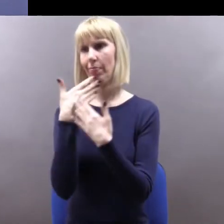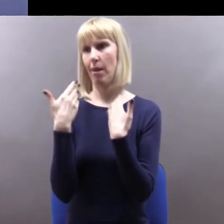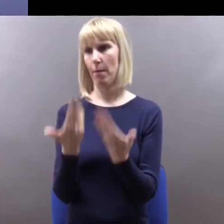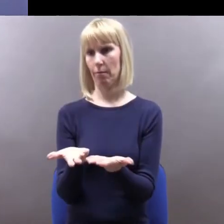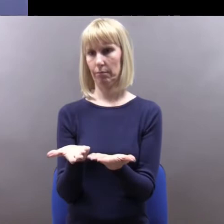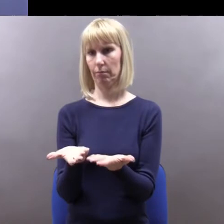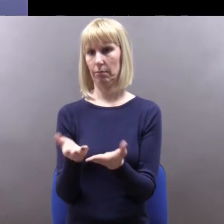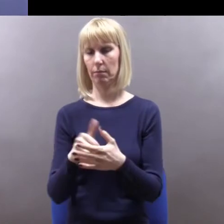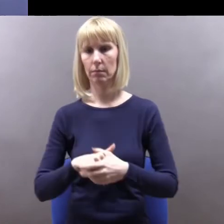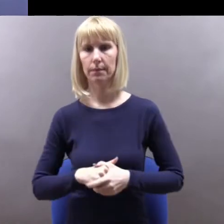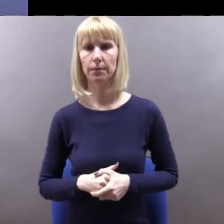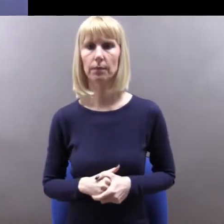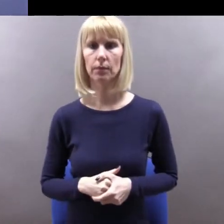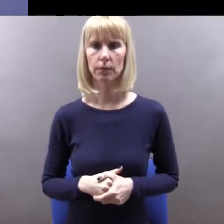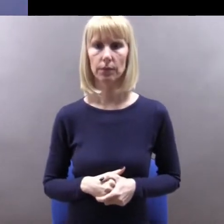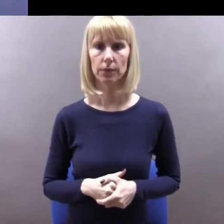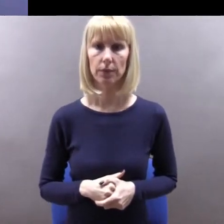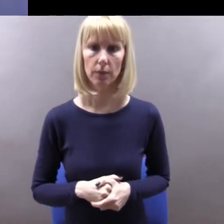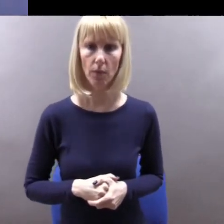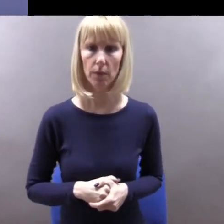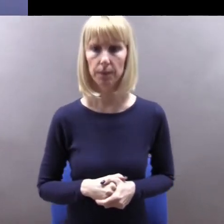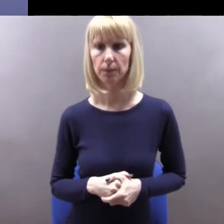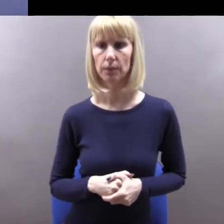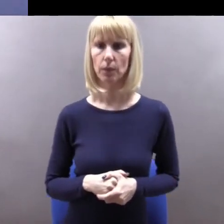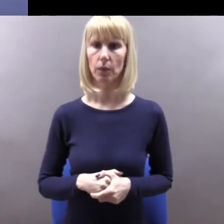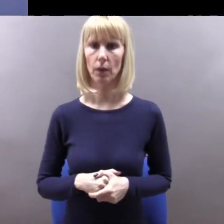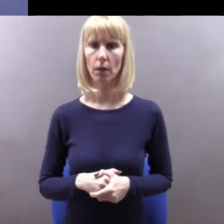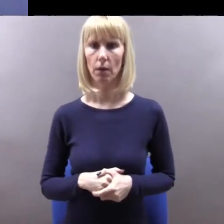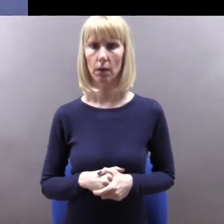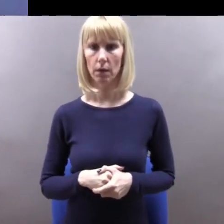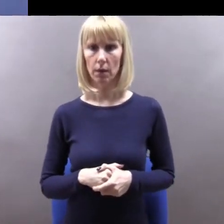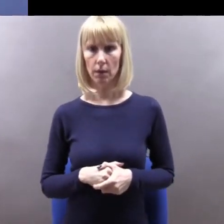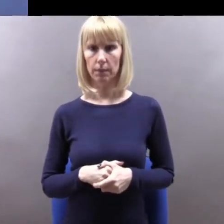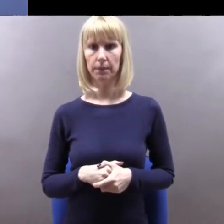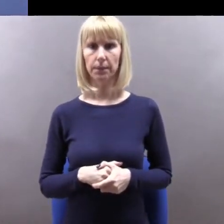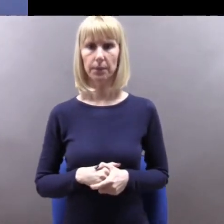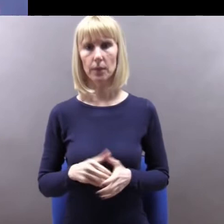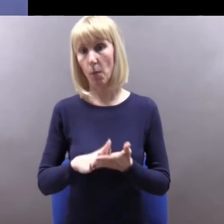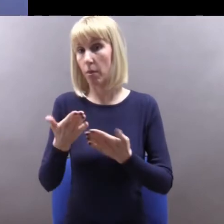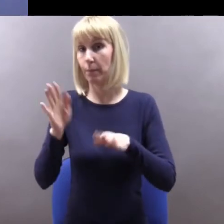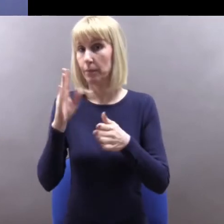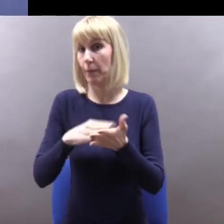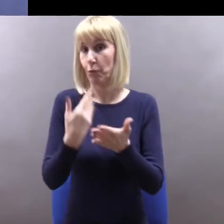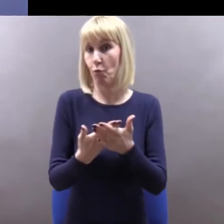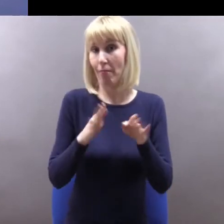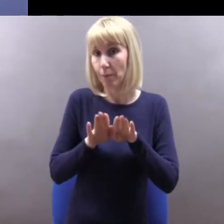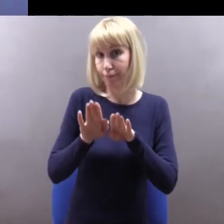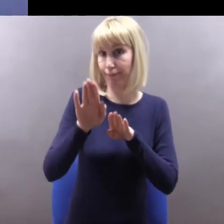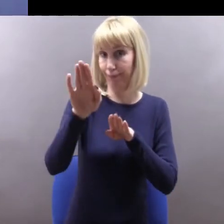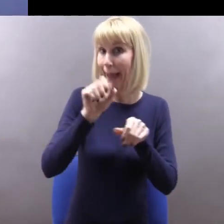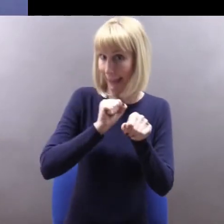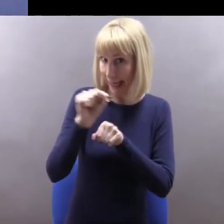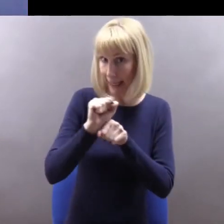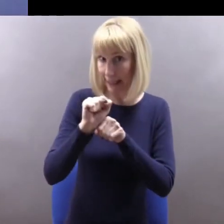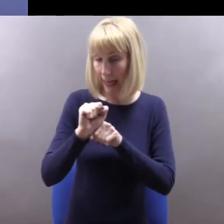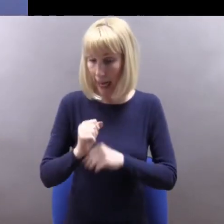do danego miejsca, a tu się okazuje, że ten podjazd no niby jest, ale jest przed podjazdem powiedzmy schodek.